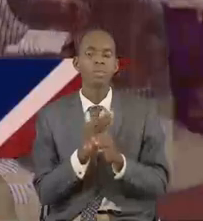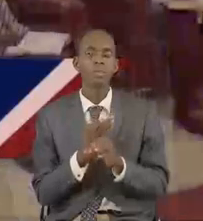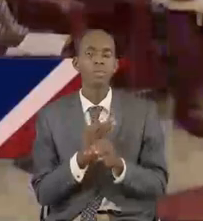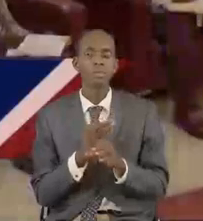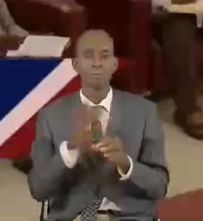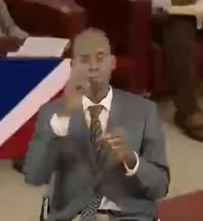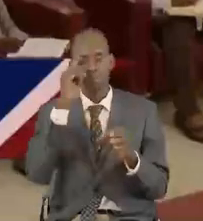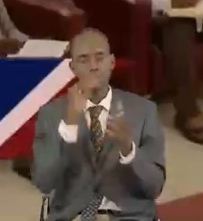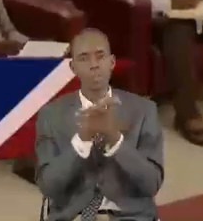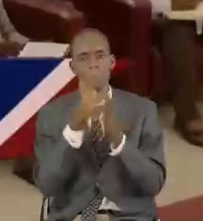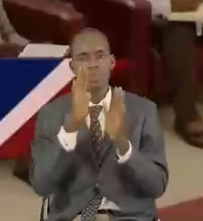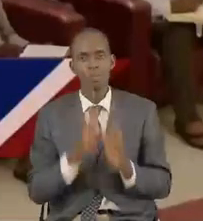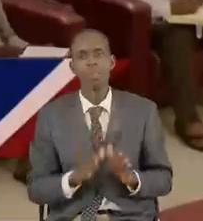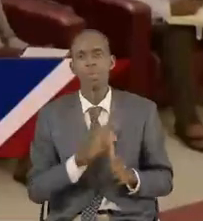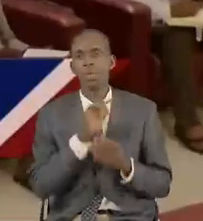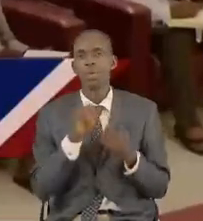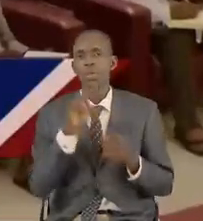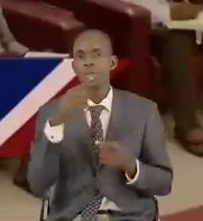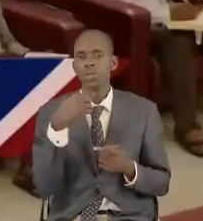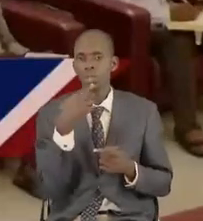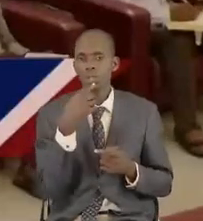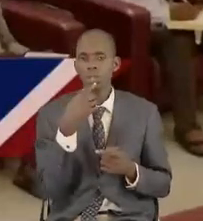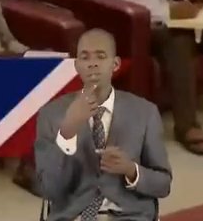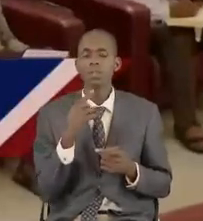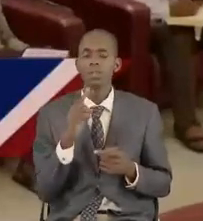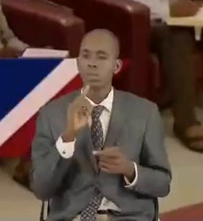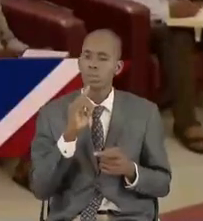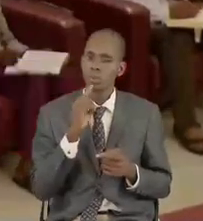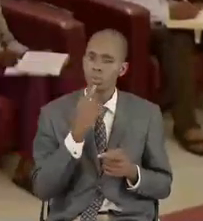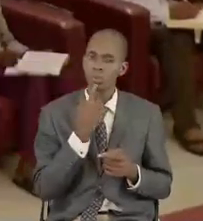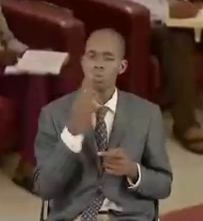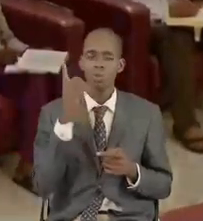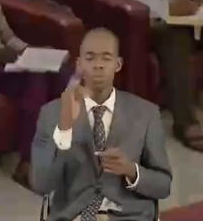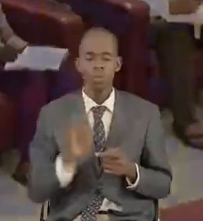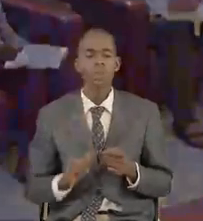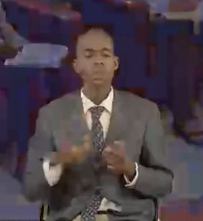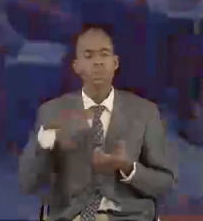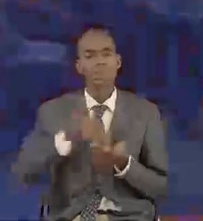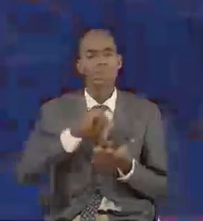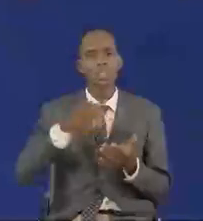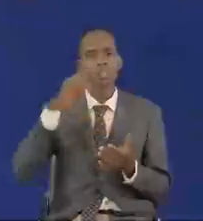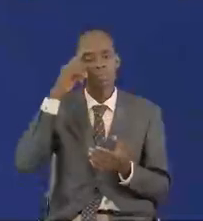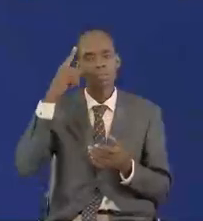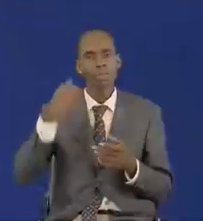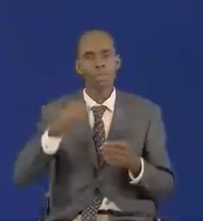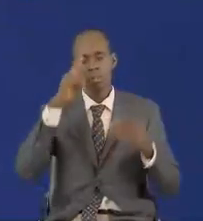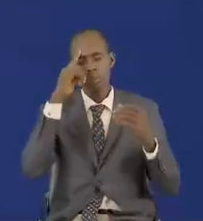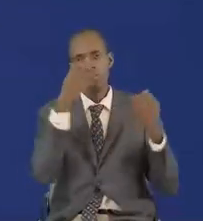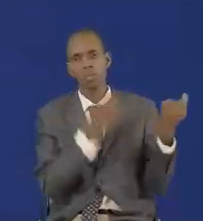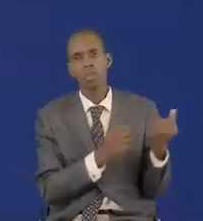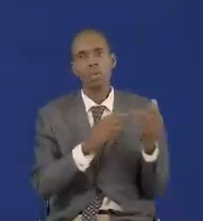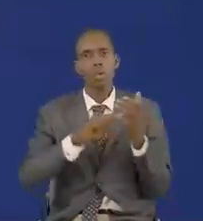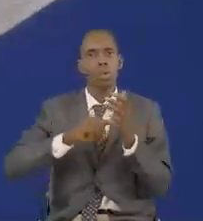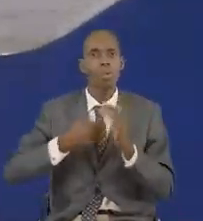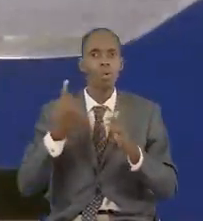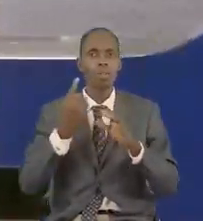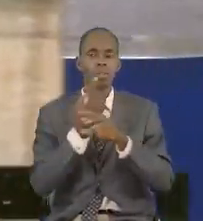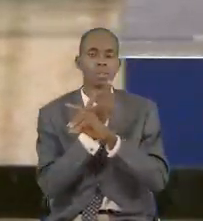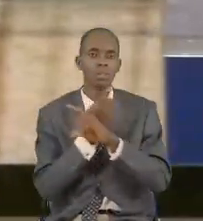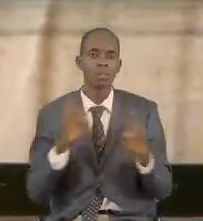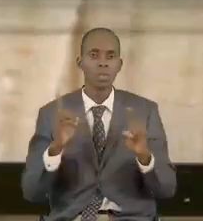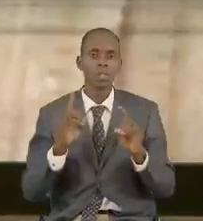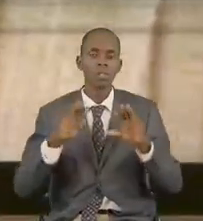lorsqu'il dit que combattre pour la foi qui a été transmise au sein une fois pour